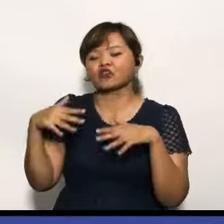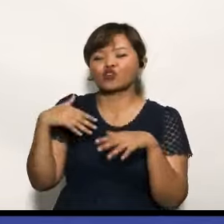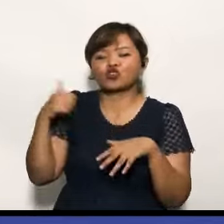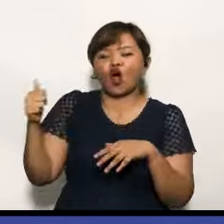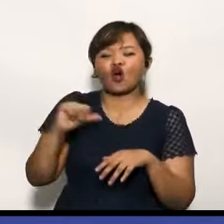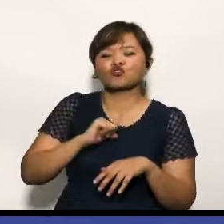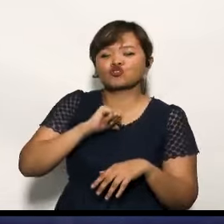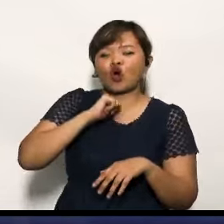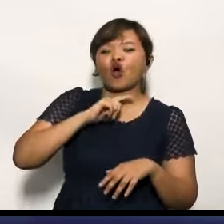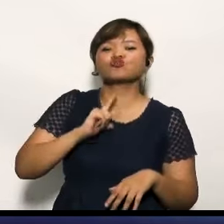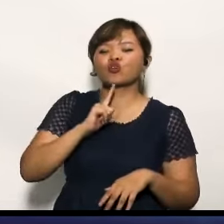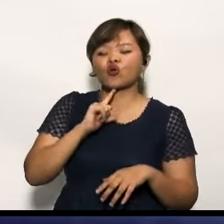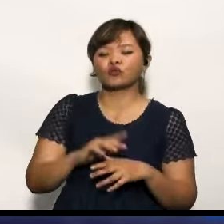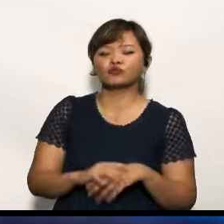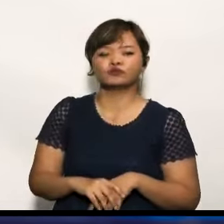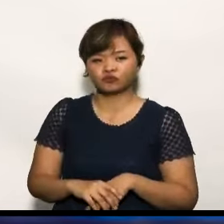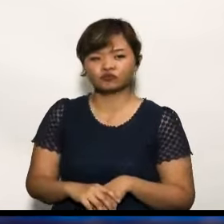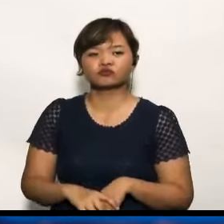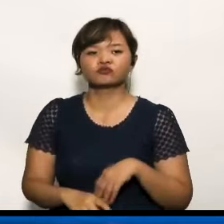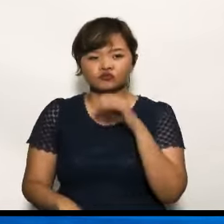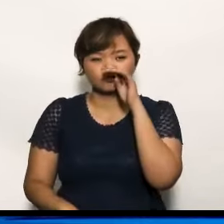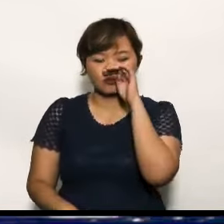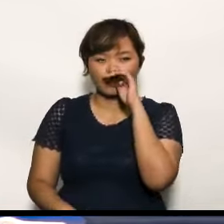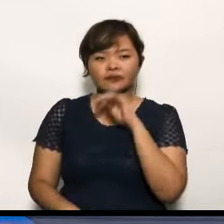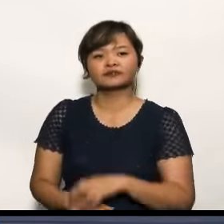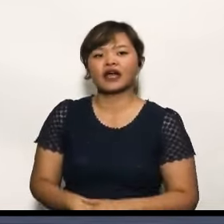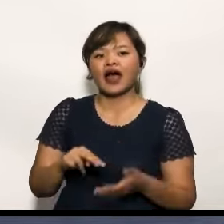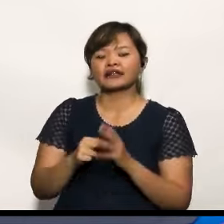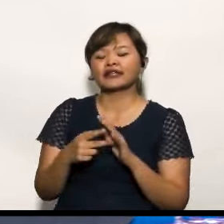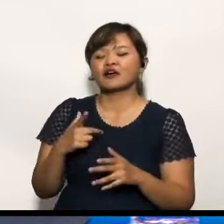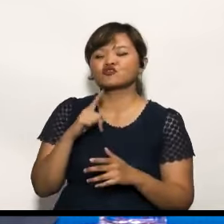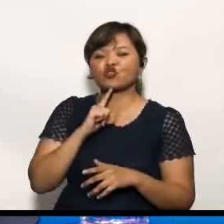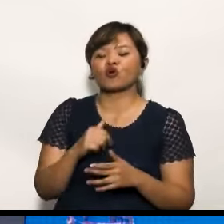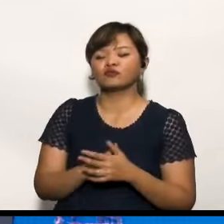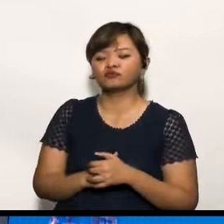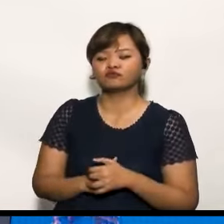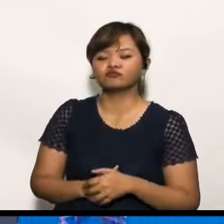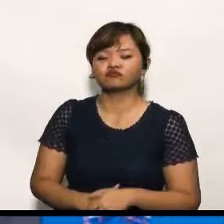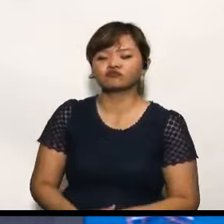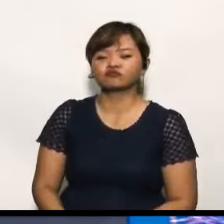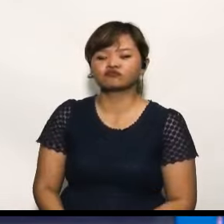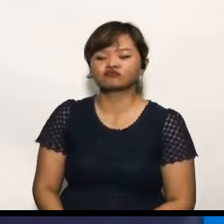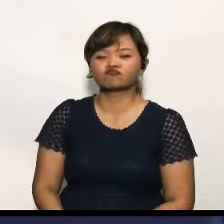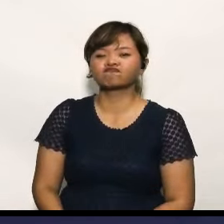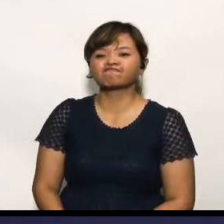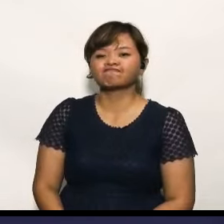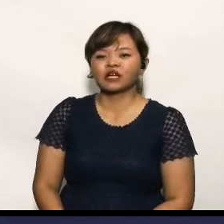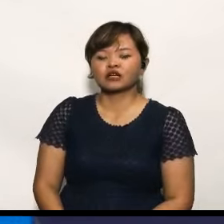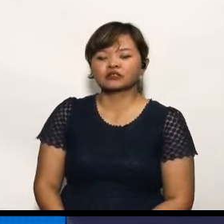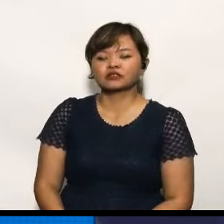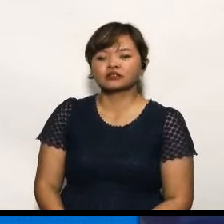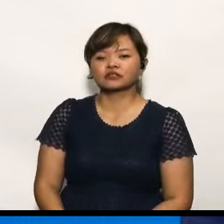Sok tahu. Orang yang, ya sok, mesti sok, kalau mau sok tahu, ya mesti tahu-tahu lah ya, tahu-tahu dikit ya. Mereka tuh sok